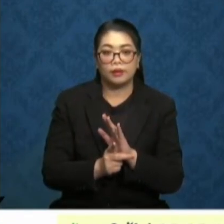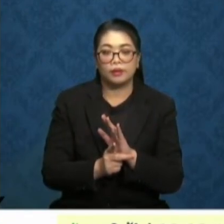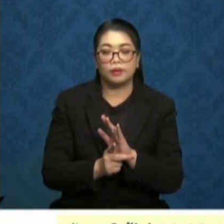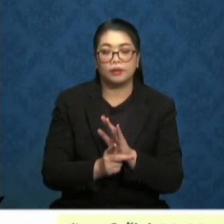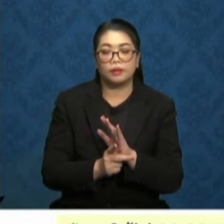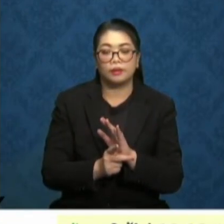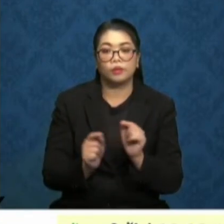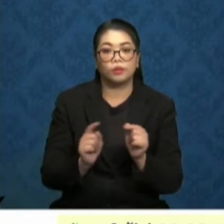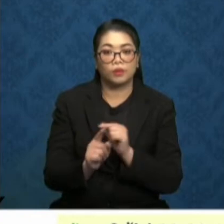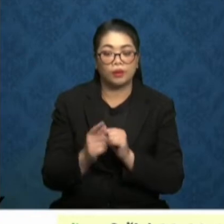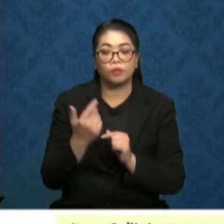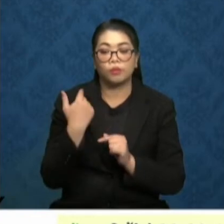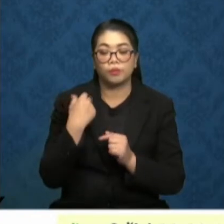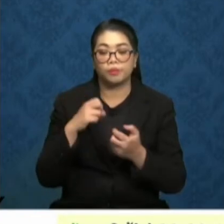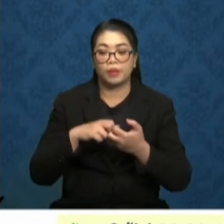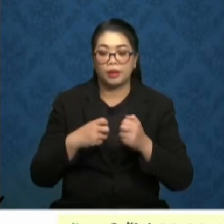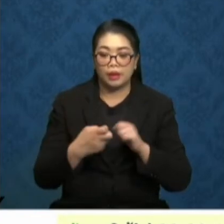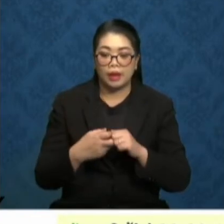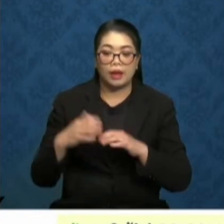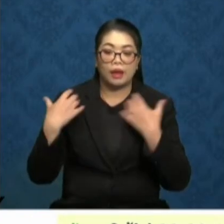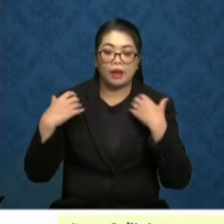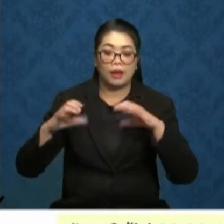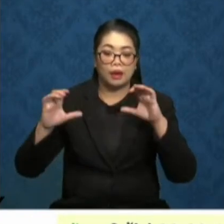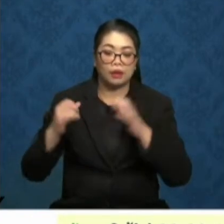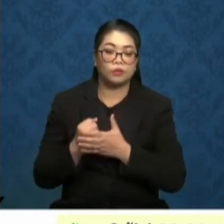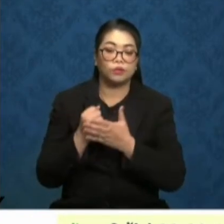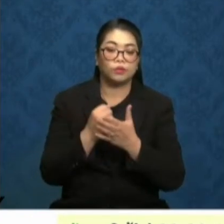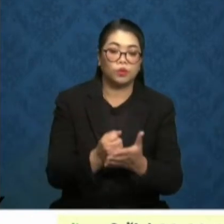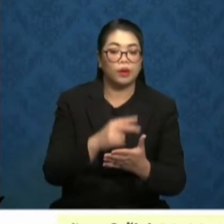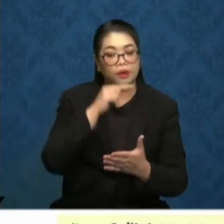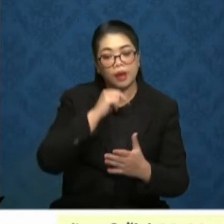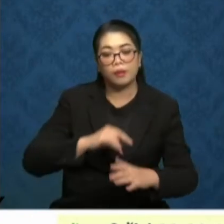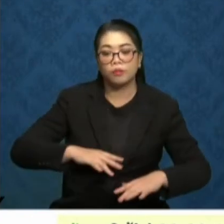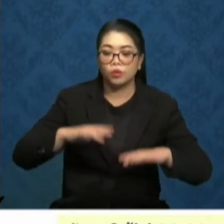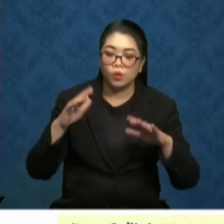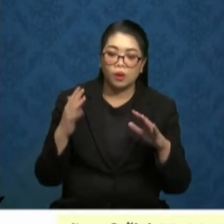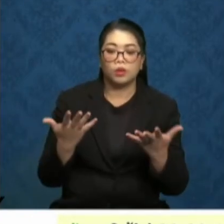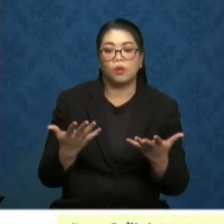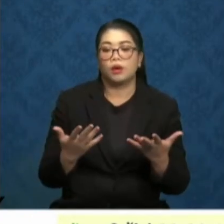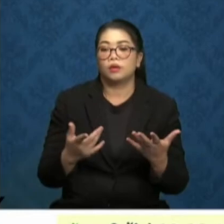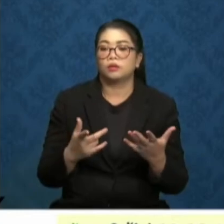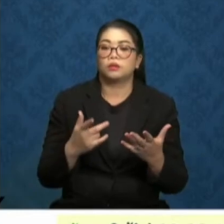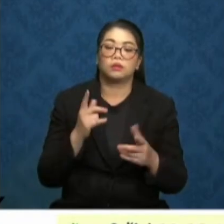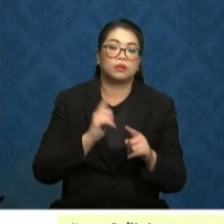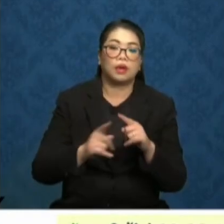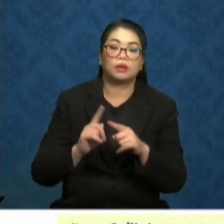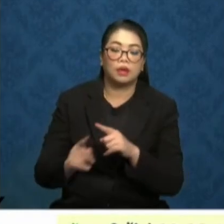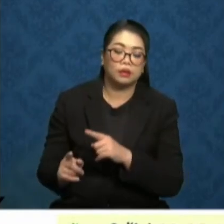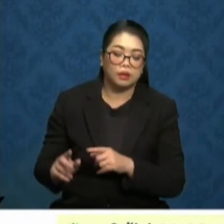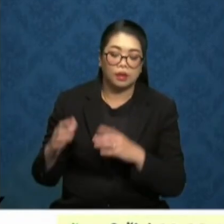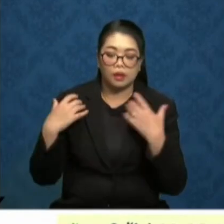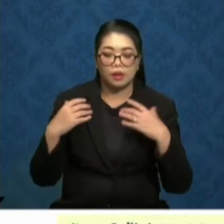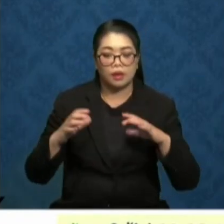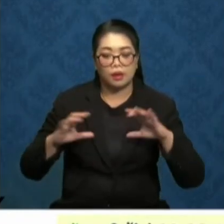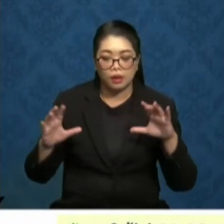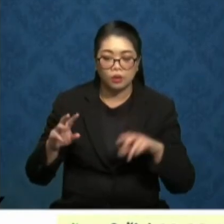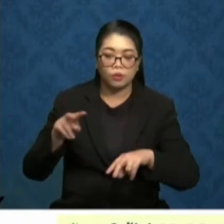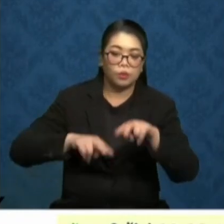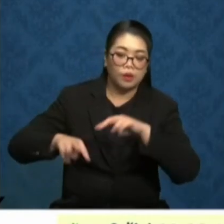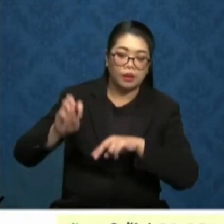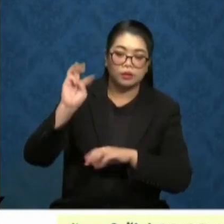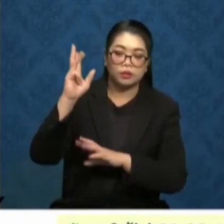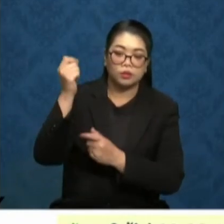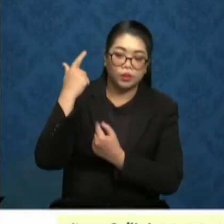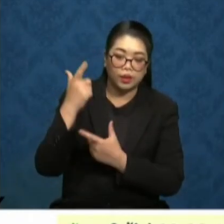ทานบอกครัเวลามีปัหาที่รจะชดเชยก็ไมมสทธจะได้รับเวลามีปัหาที่รจะเข้าไปดูแลสวัสดิการต่